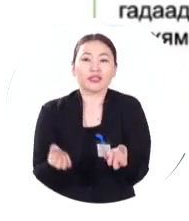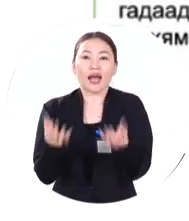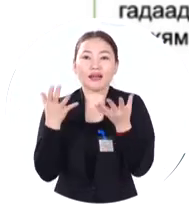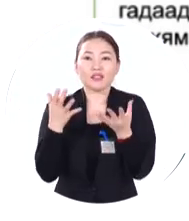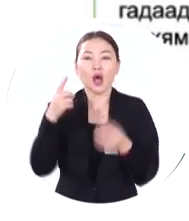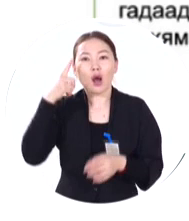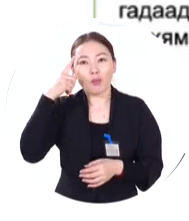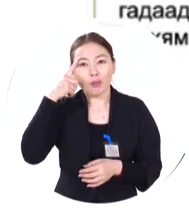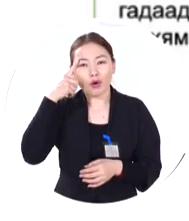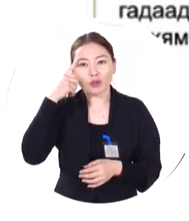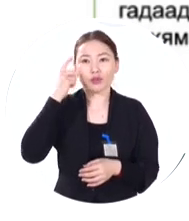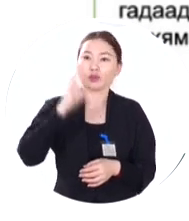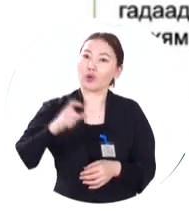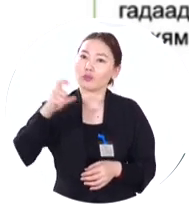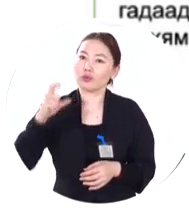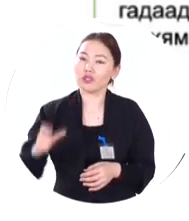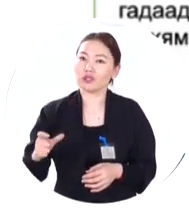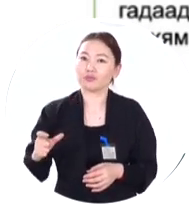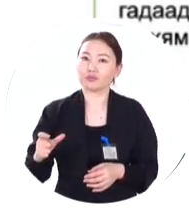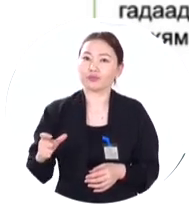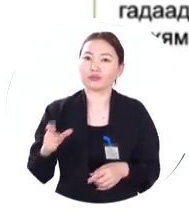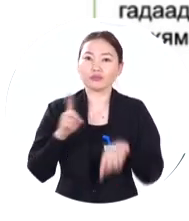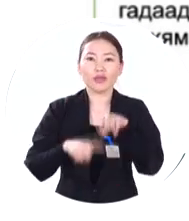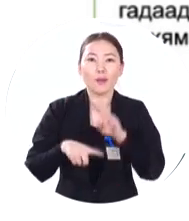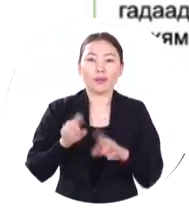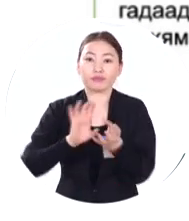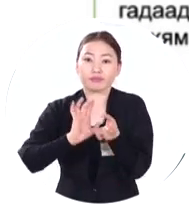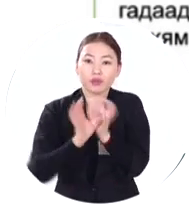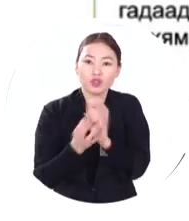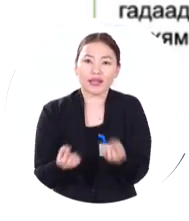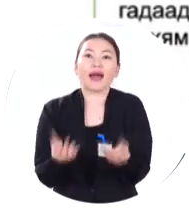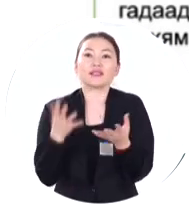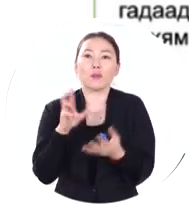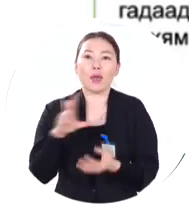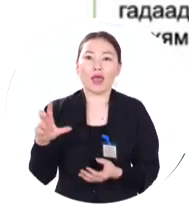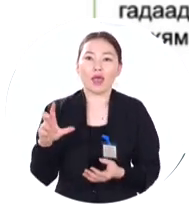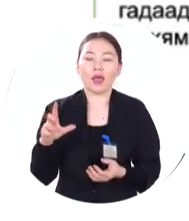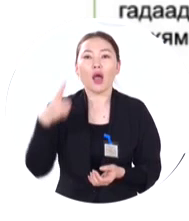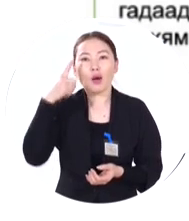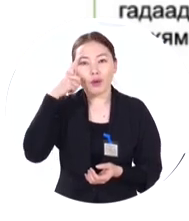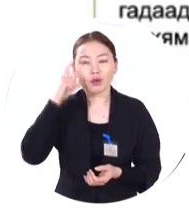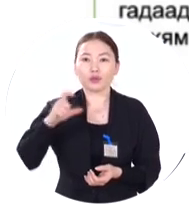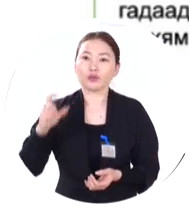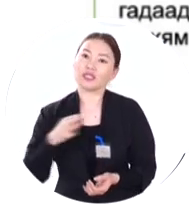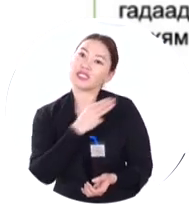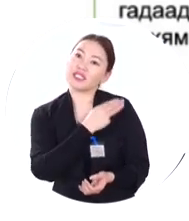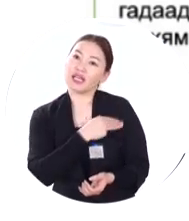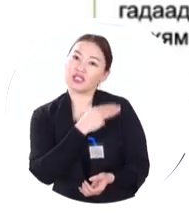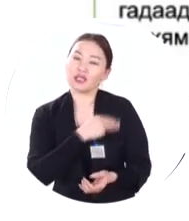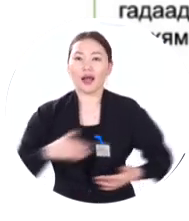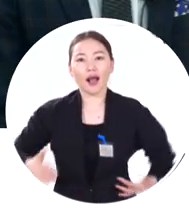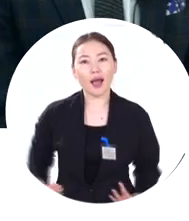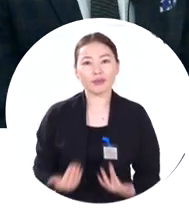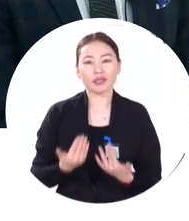энэхүү бодлогыг бол монголчууд маань энэ бол монголчуудын ахуй, соёл, шашин бүхэл зүйлд бол одоо маш сөргөөр нөлөөлөх ийм бодлого